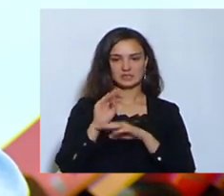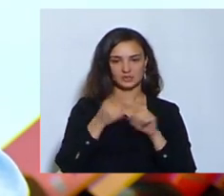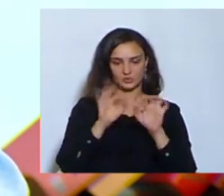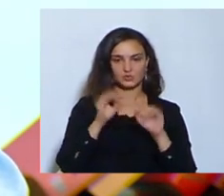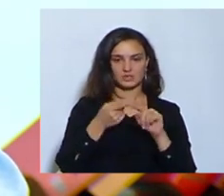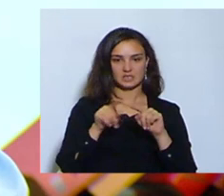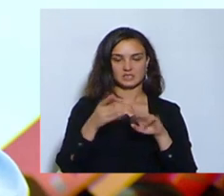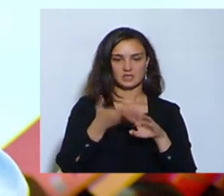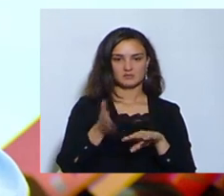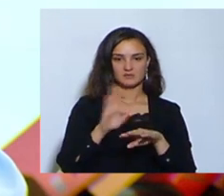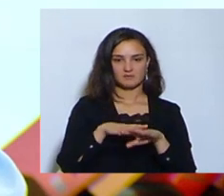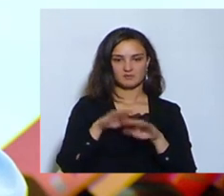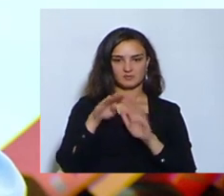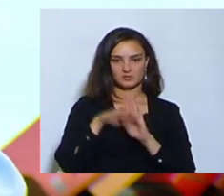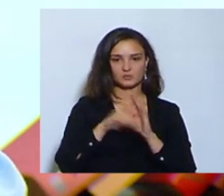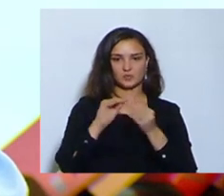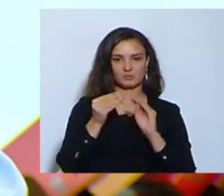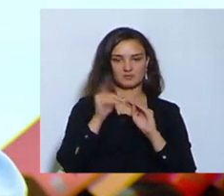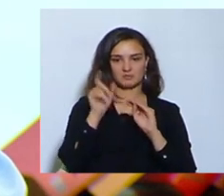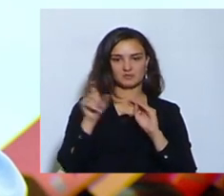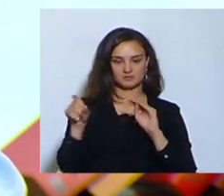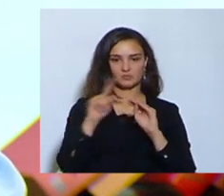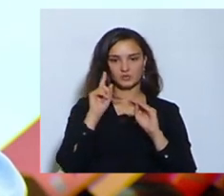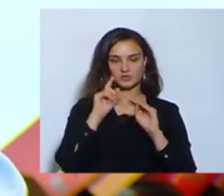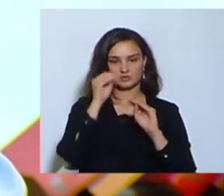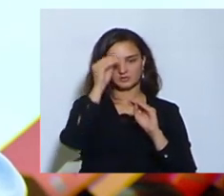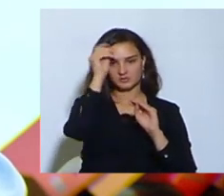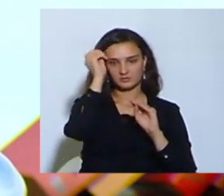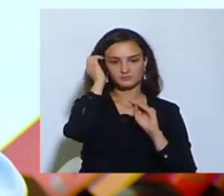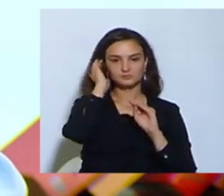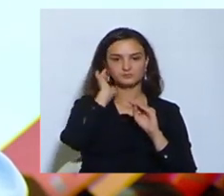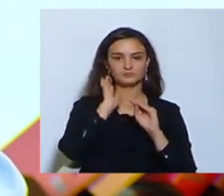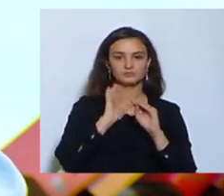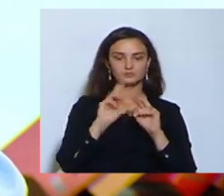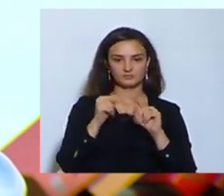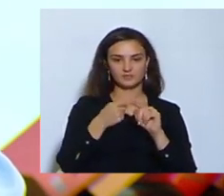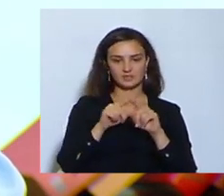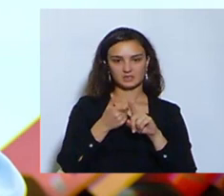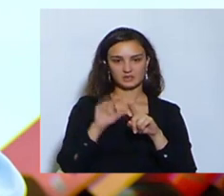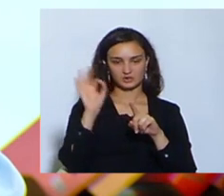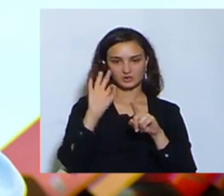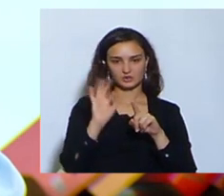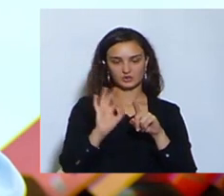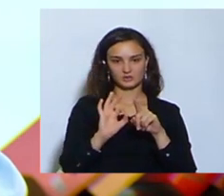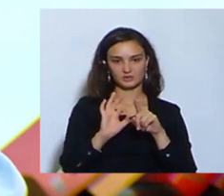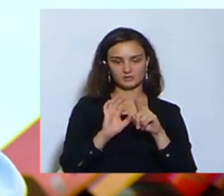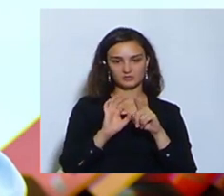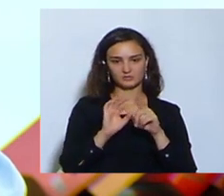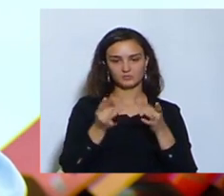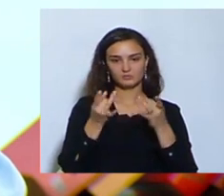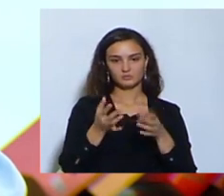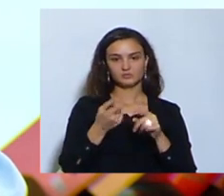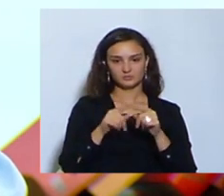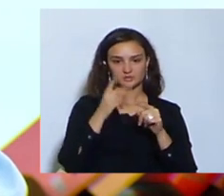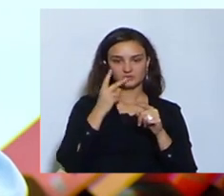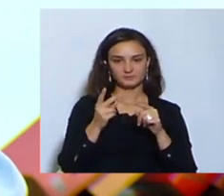ამწვავებს კლიენტის პრობლემას, ამ შემთხვევაში მოზარდისას. Და ძალიან ხშირია. Უბრალოდ